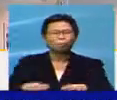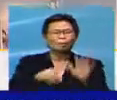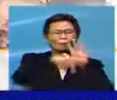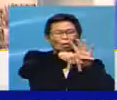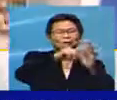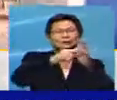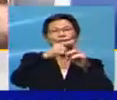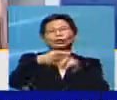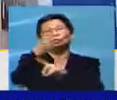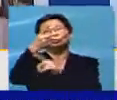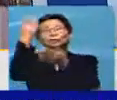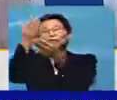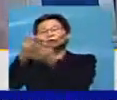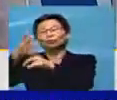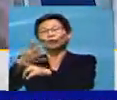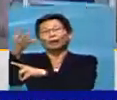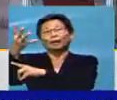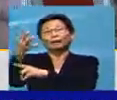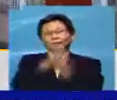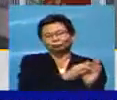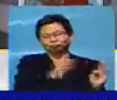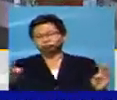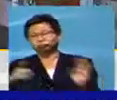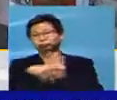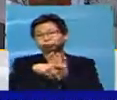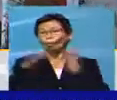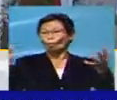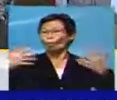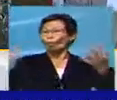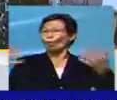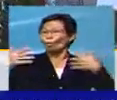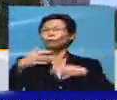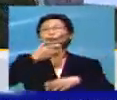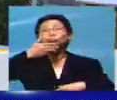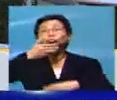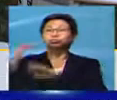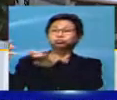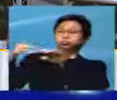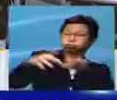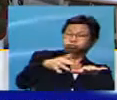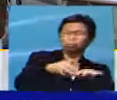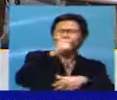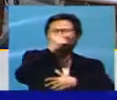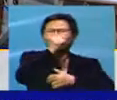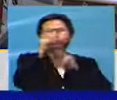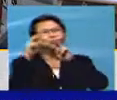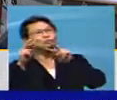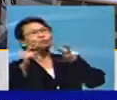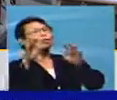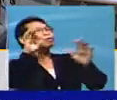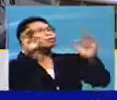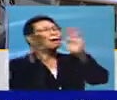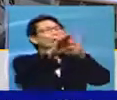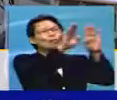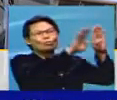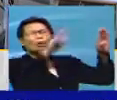bermula Februari sehingga April itu turut mendapat sambutan dari generasi muda yang teruja melihat koleksi gambar